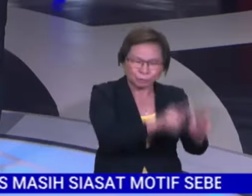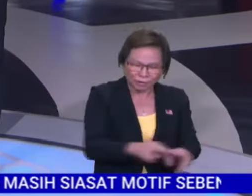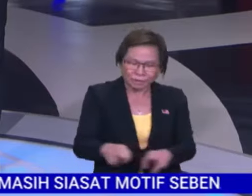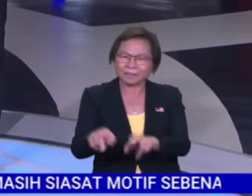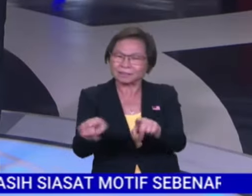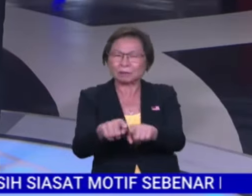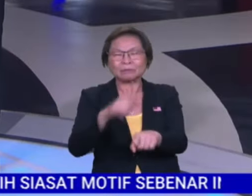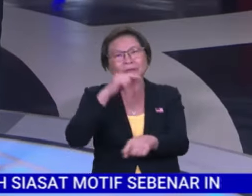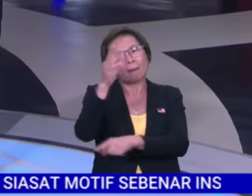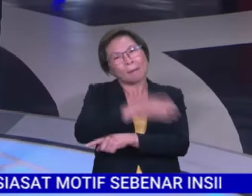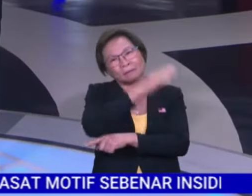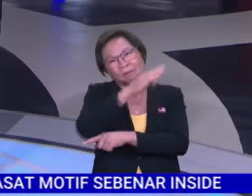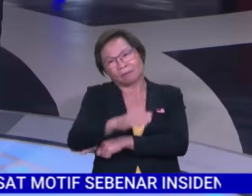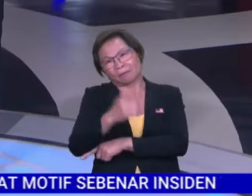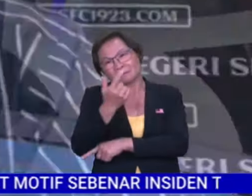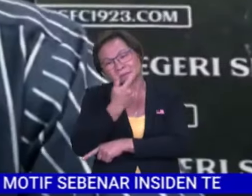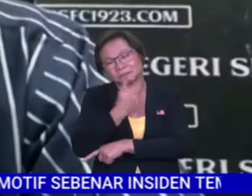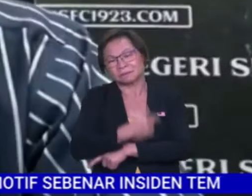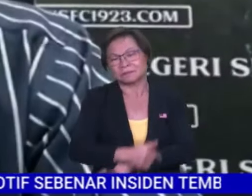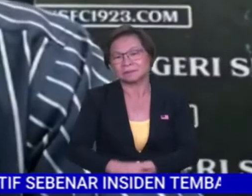dan tidak dibatalkan.